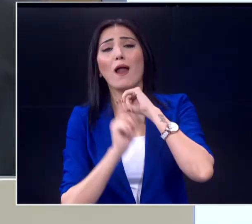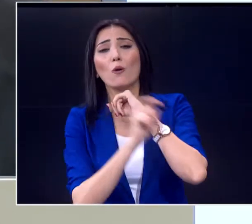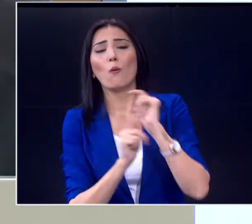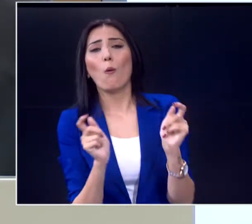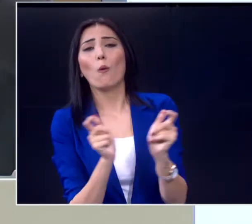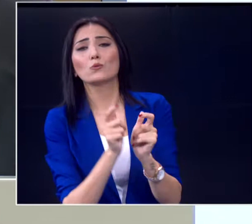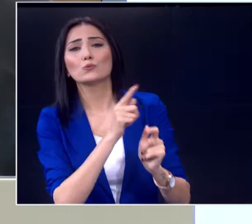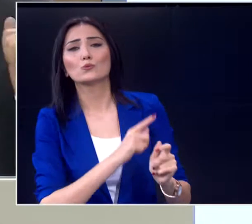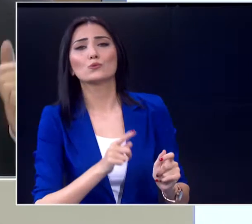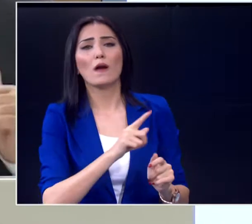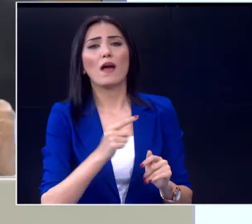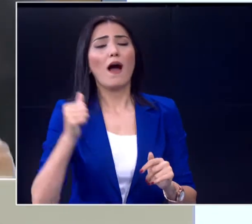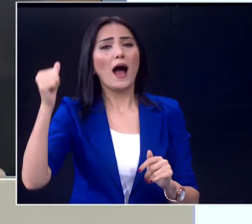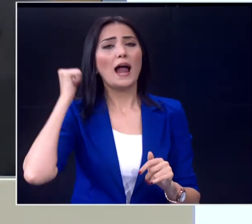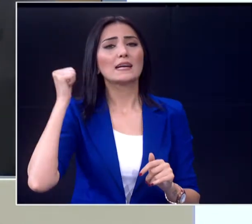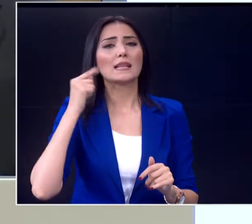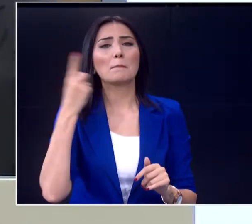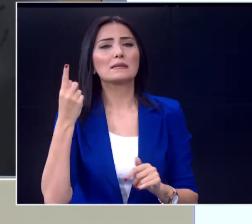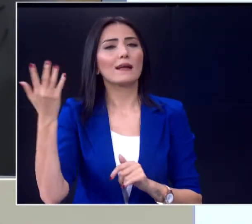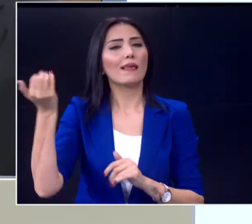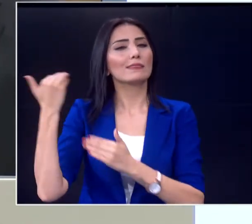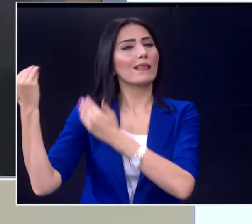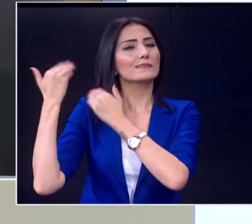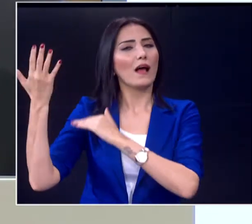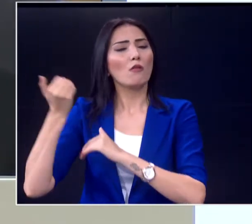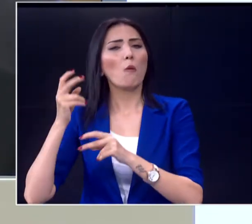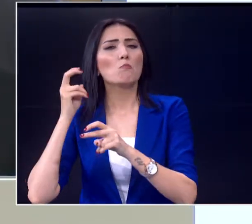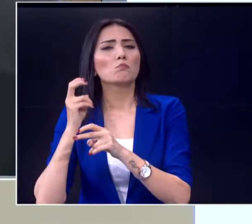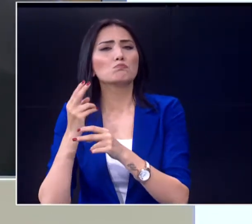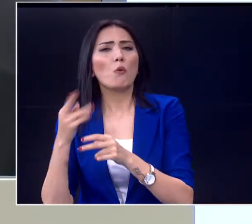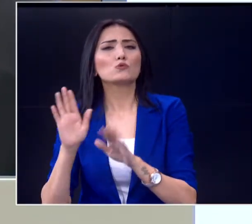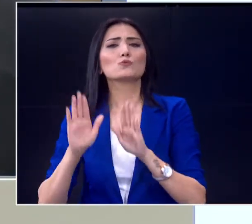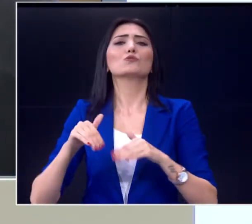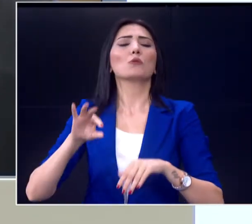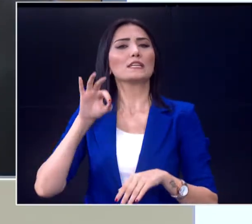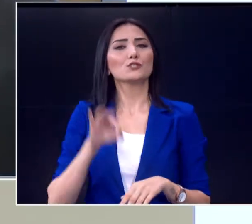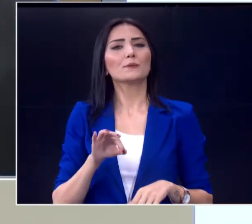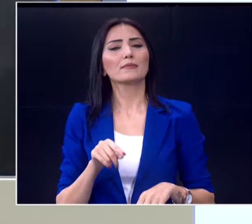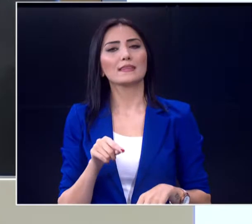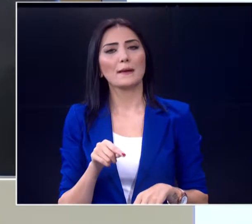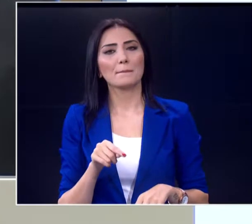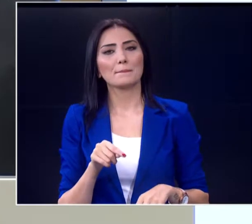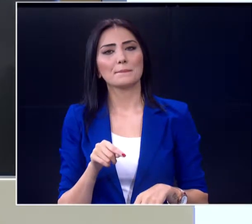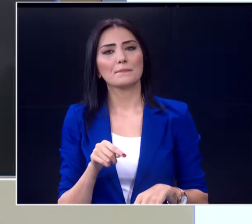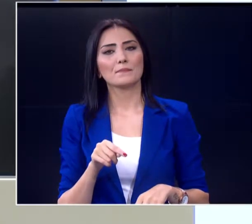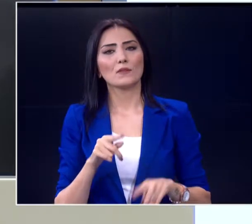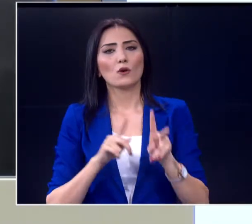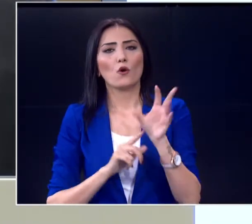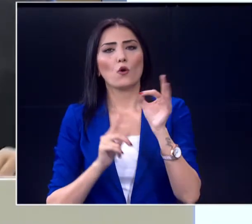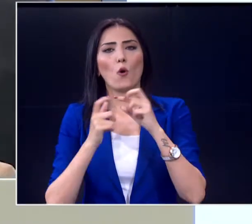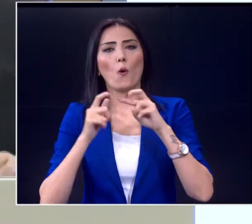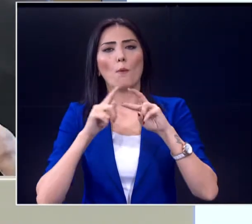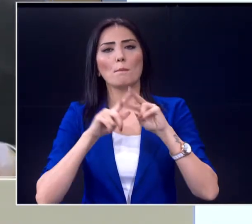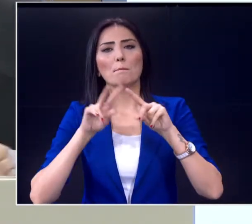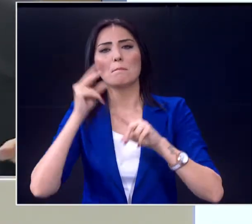örgütleri arkalarına birilerini alarak boş durmuyorlar. Şimdi de işte Kobani